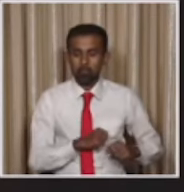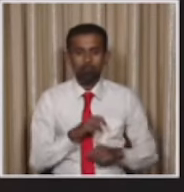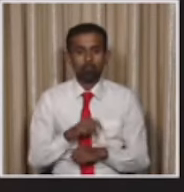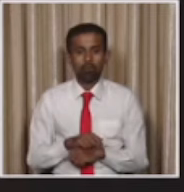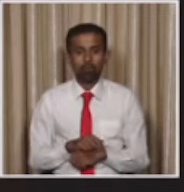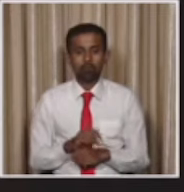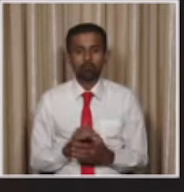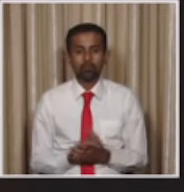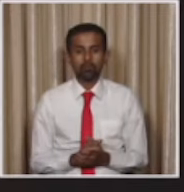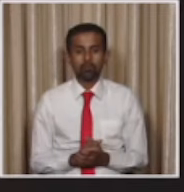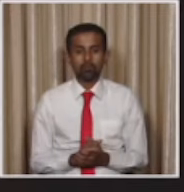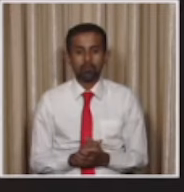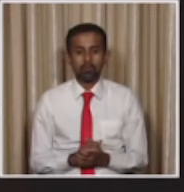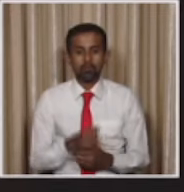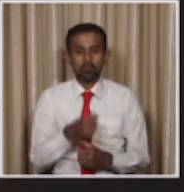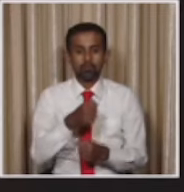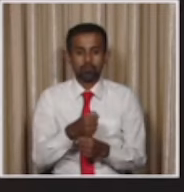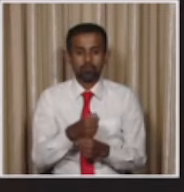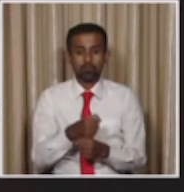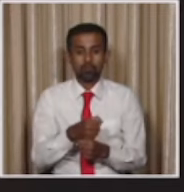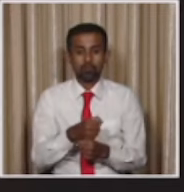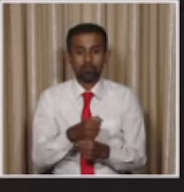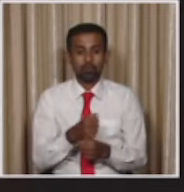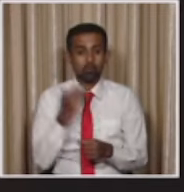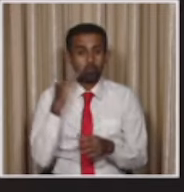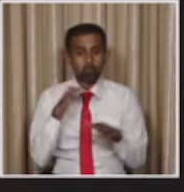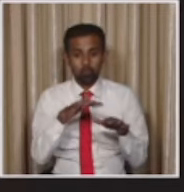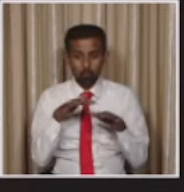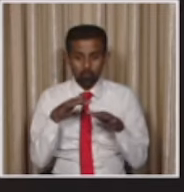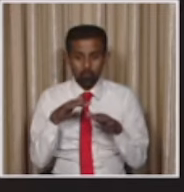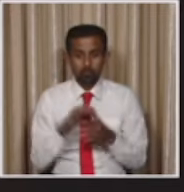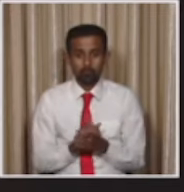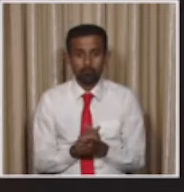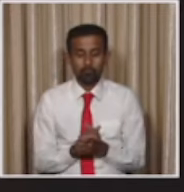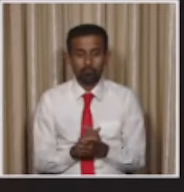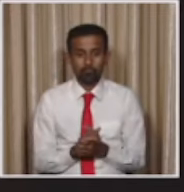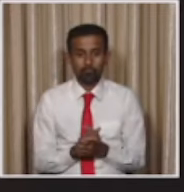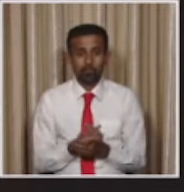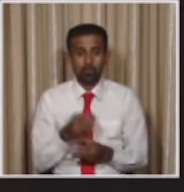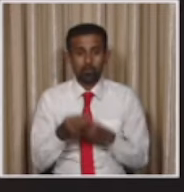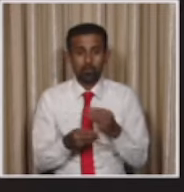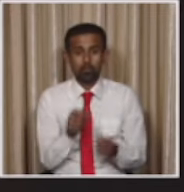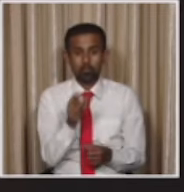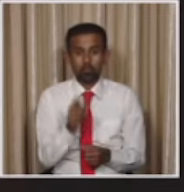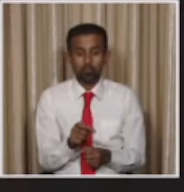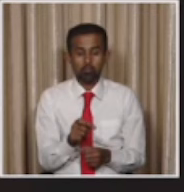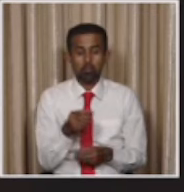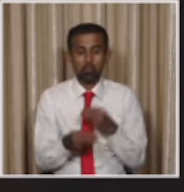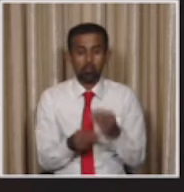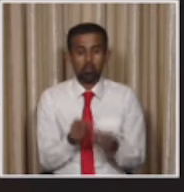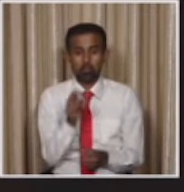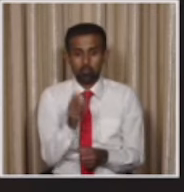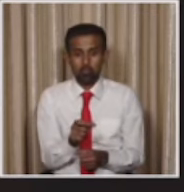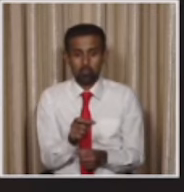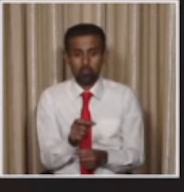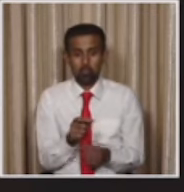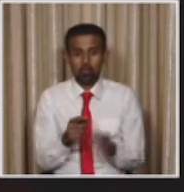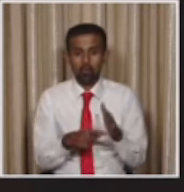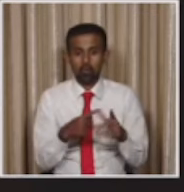වැටෙනකොට ආණ්ඩුව ජනතාවගෙන් සහ ඒ ව්‍යාපාරිකයින්ගෙන් ව්‍යවසායකින්ගෙන්